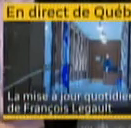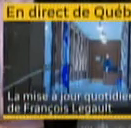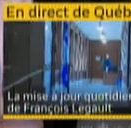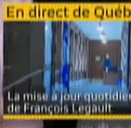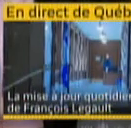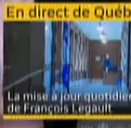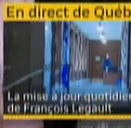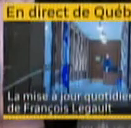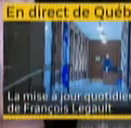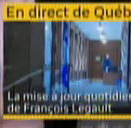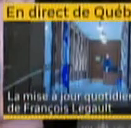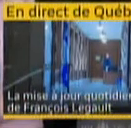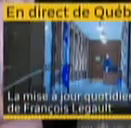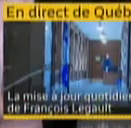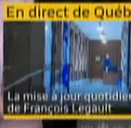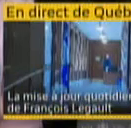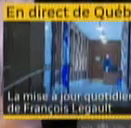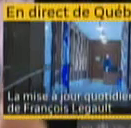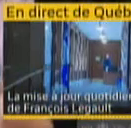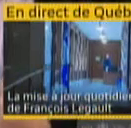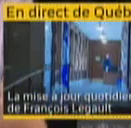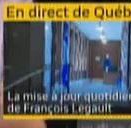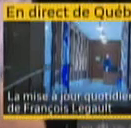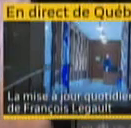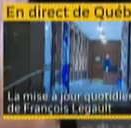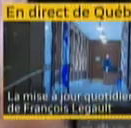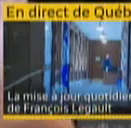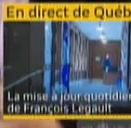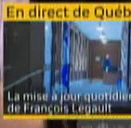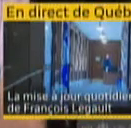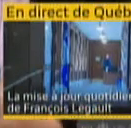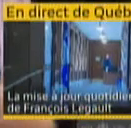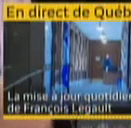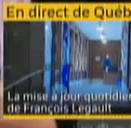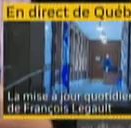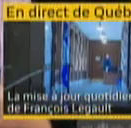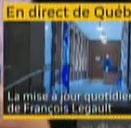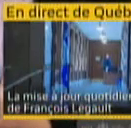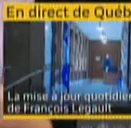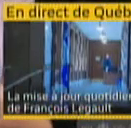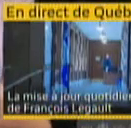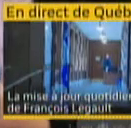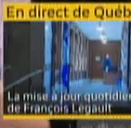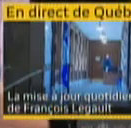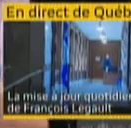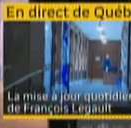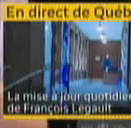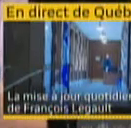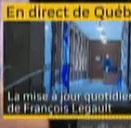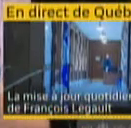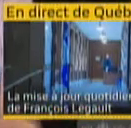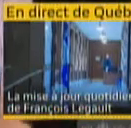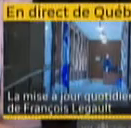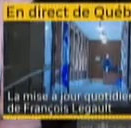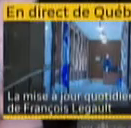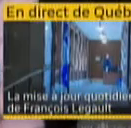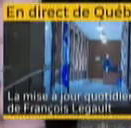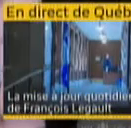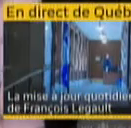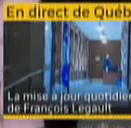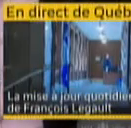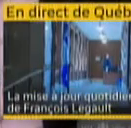Est-ce qu'on va être capable de retarder le plus possible en maintenant un semblant de vie normale, en retardant le plus